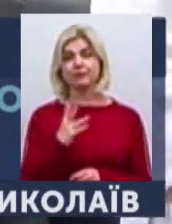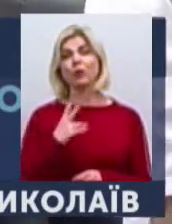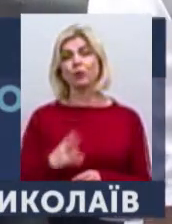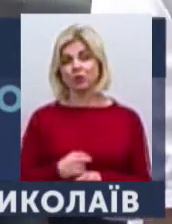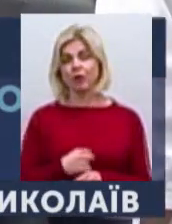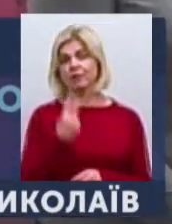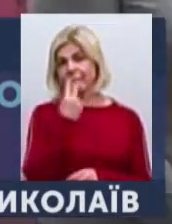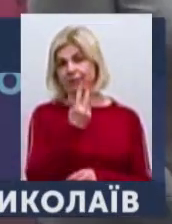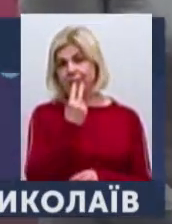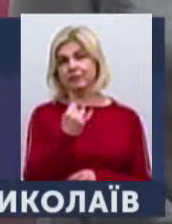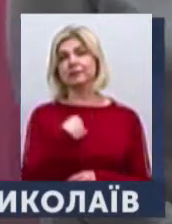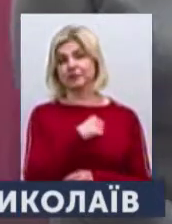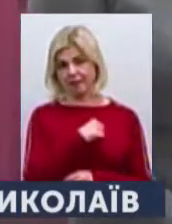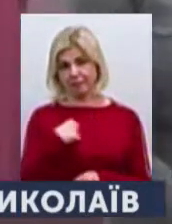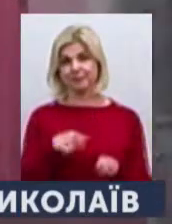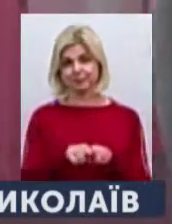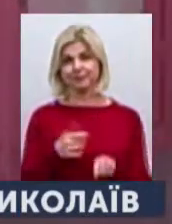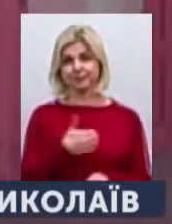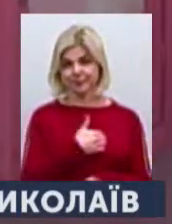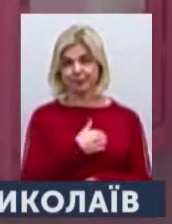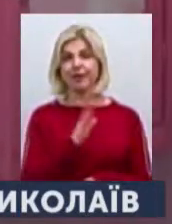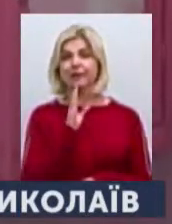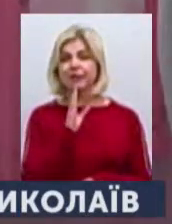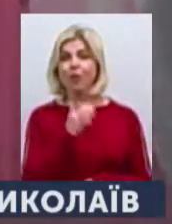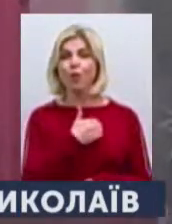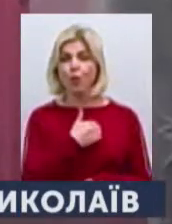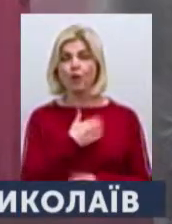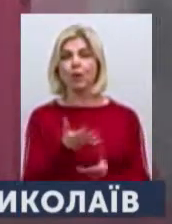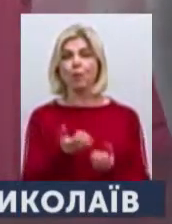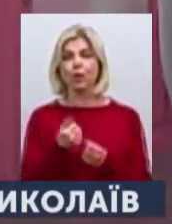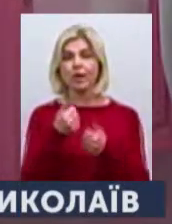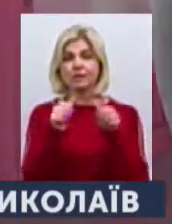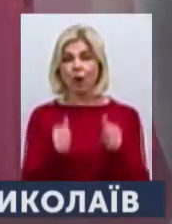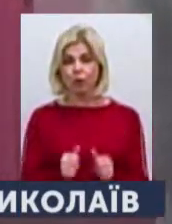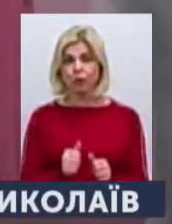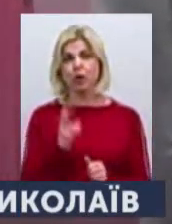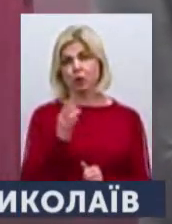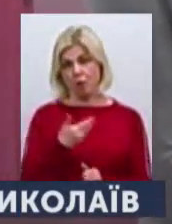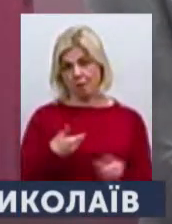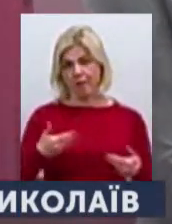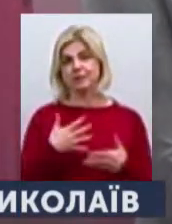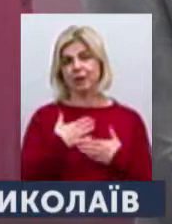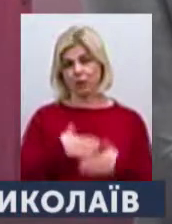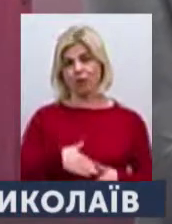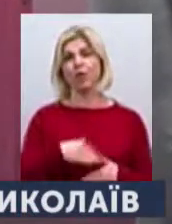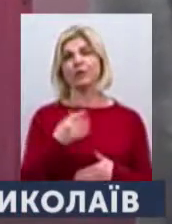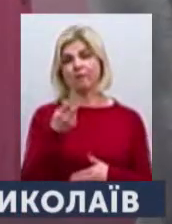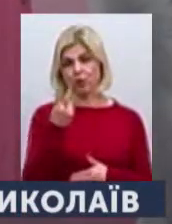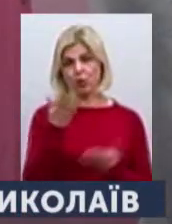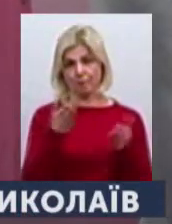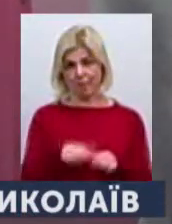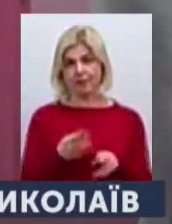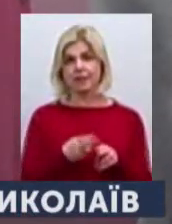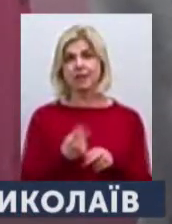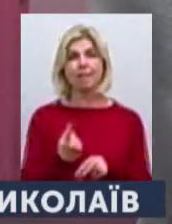все дивилась та й сама захотіла. Вона, звичайно, хотіла отримати статуетку, але ми задоволені другим місцем. Це наші перші